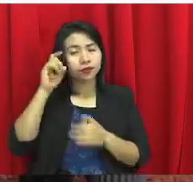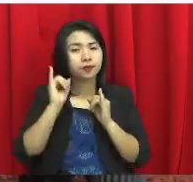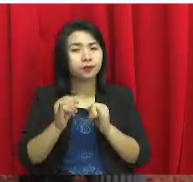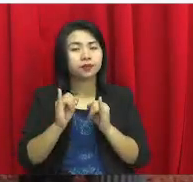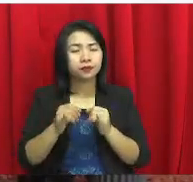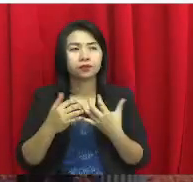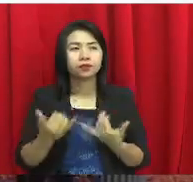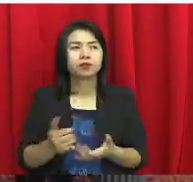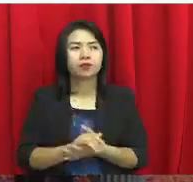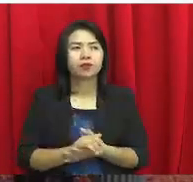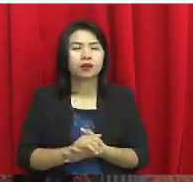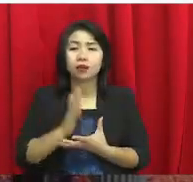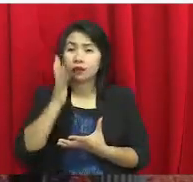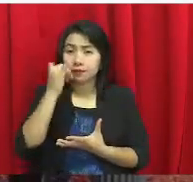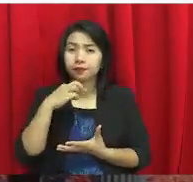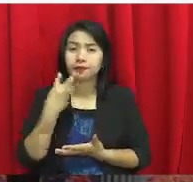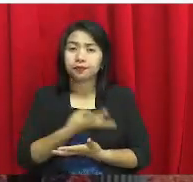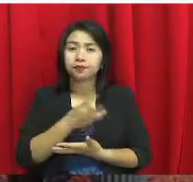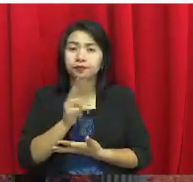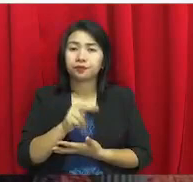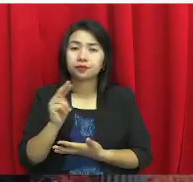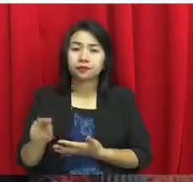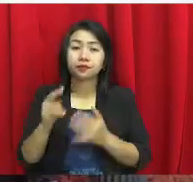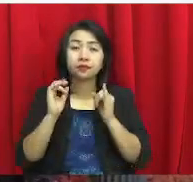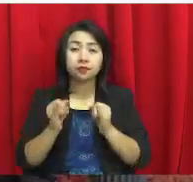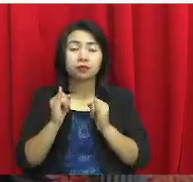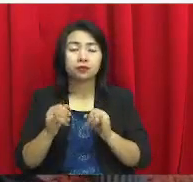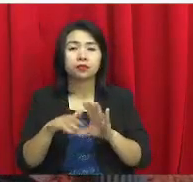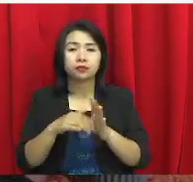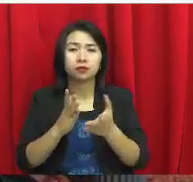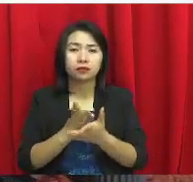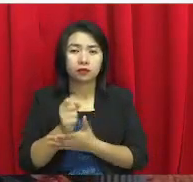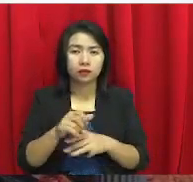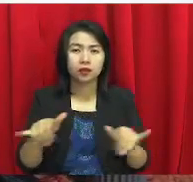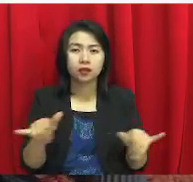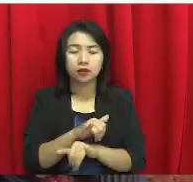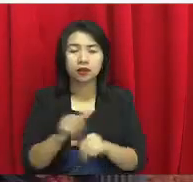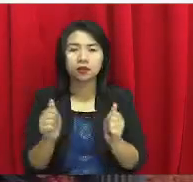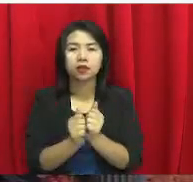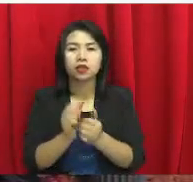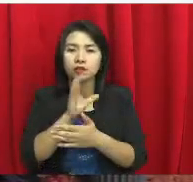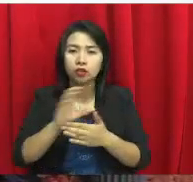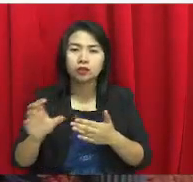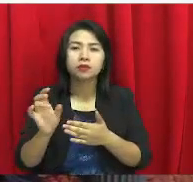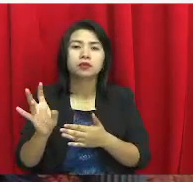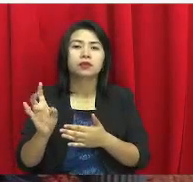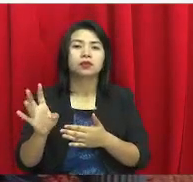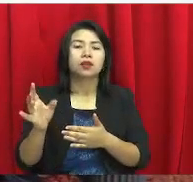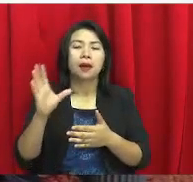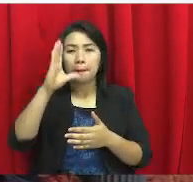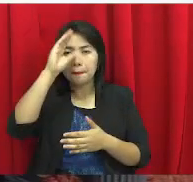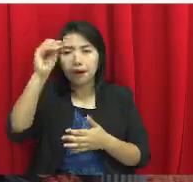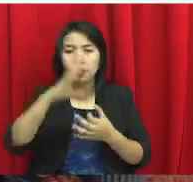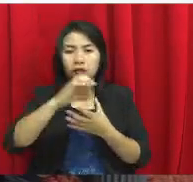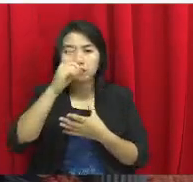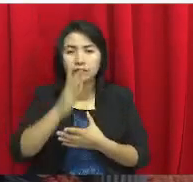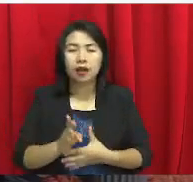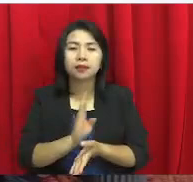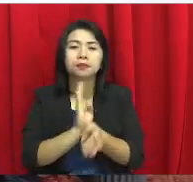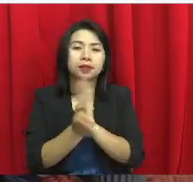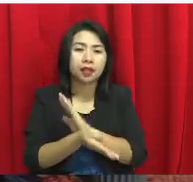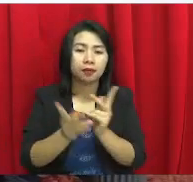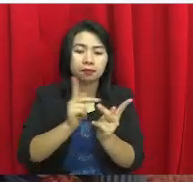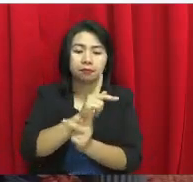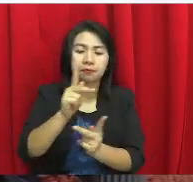Para ano? Bakit kailangan natin instruction in righteousness? Katulad sa verse number 17. that the man of God may be what? Perfect,